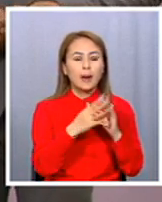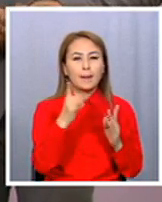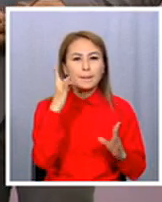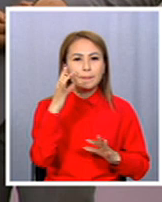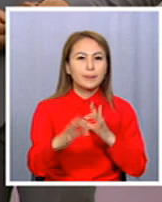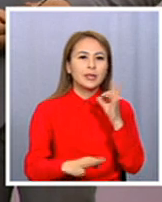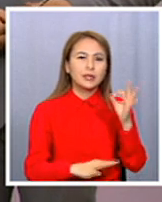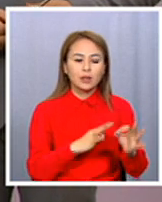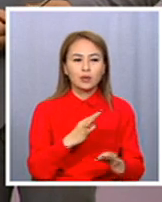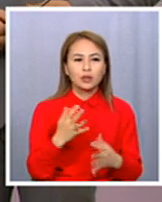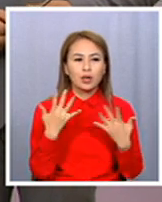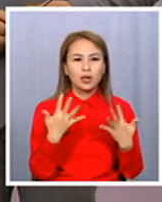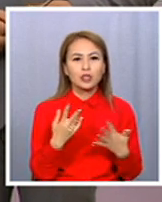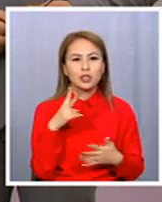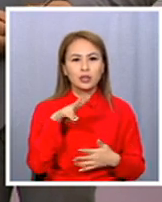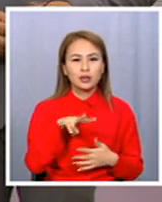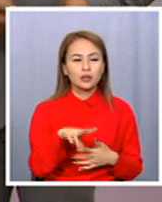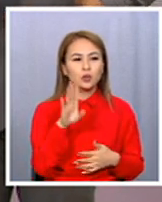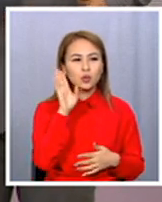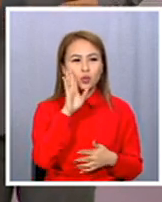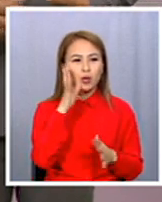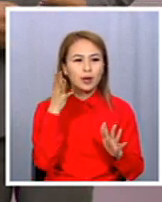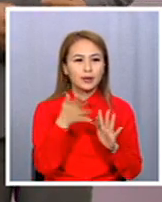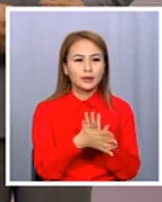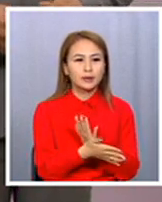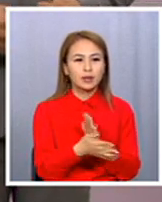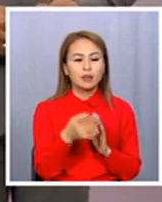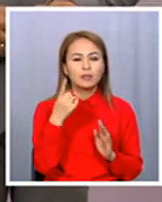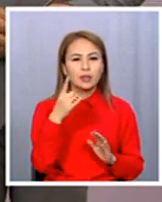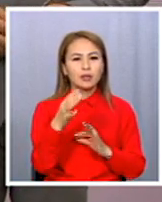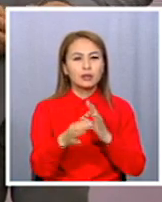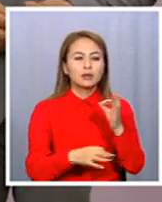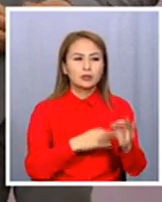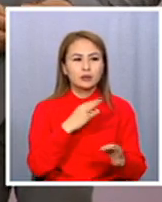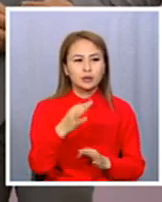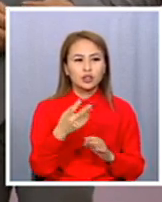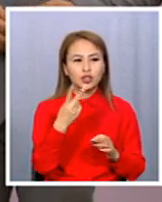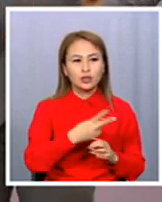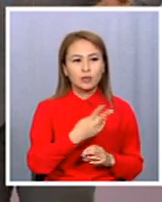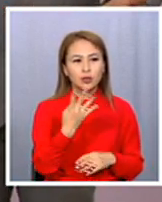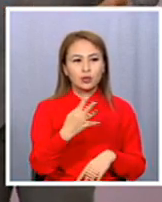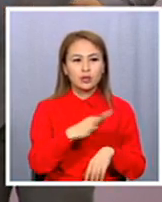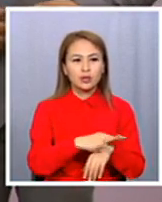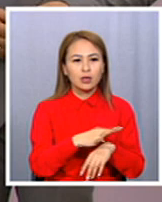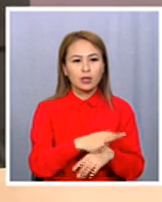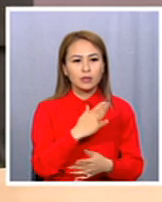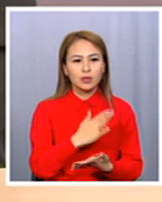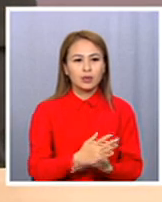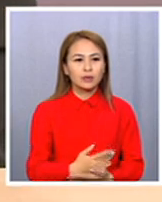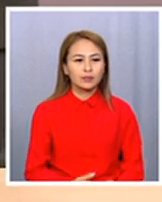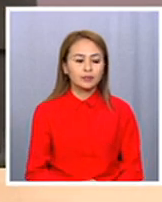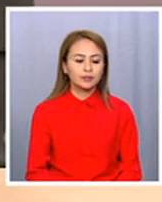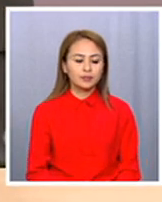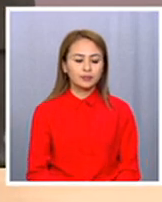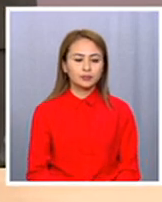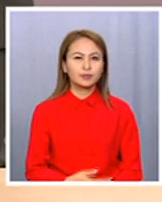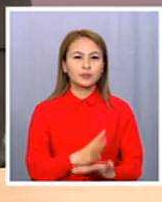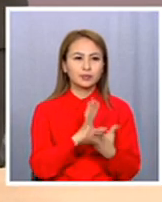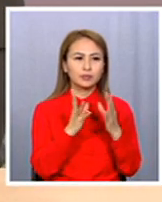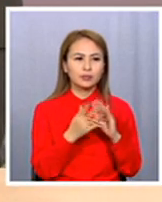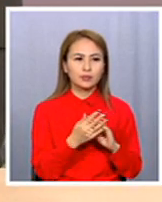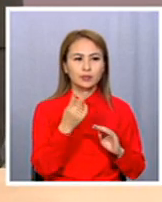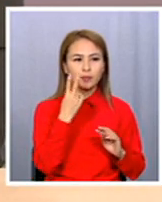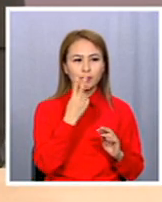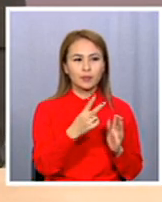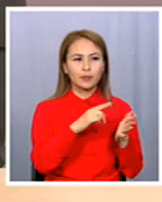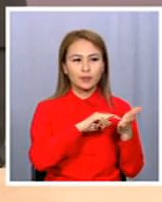қанша литр су ағады? 1 тәулікте 24 сағат бар екені белгілі. Демек, 2-ні